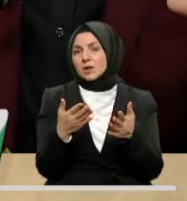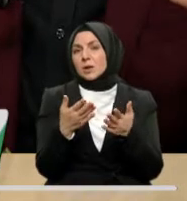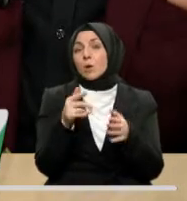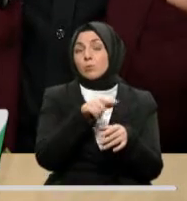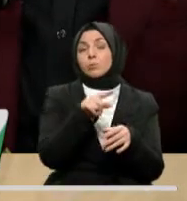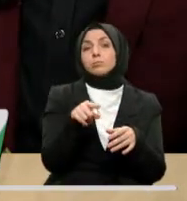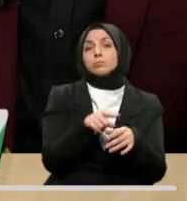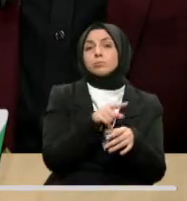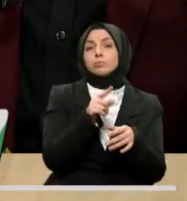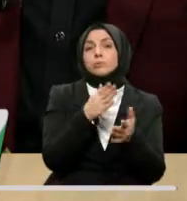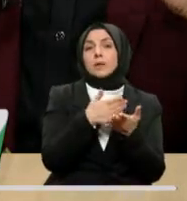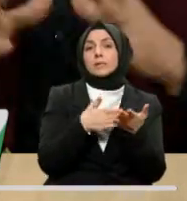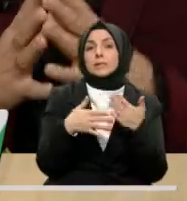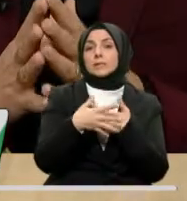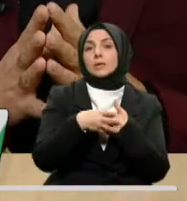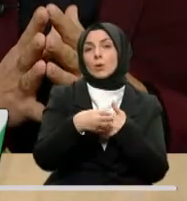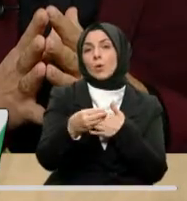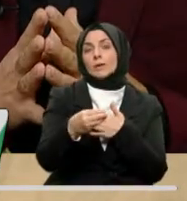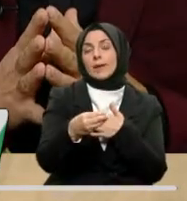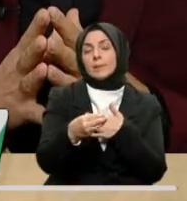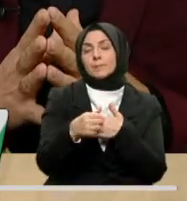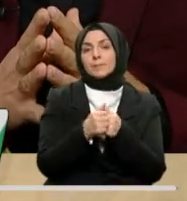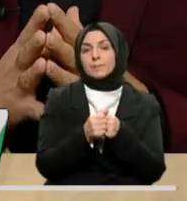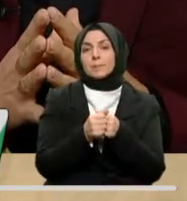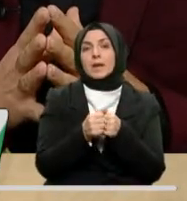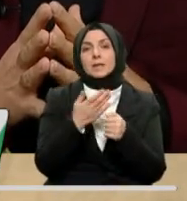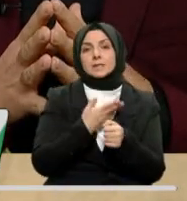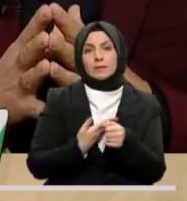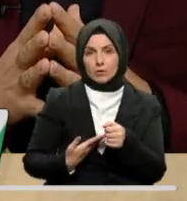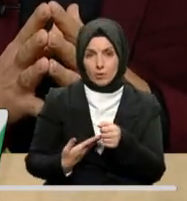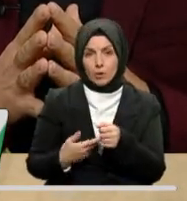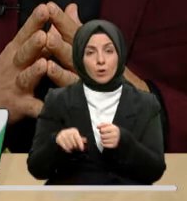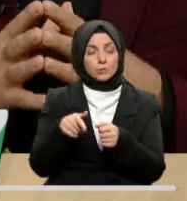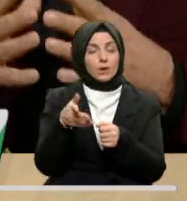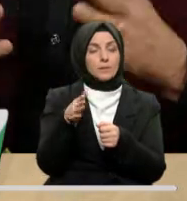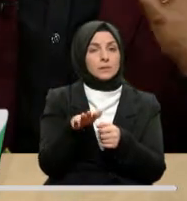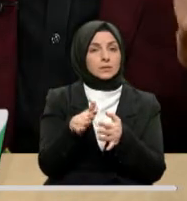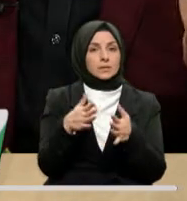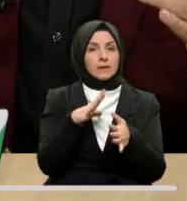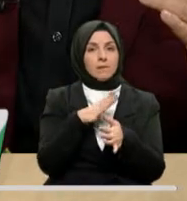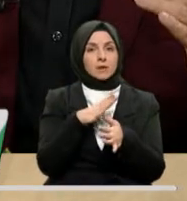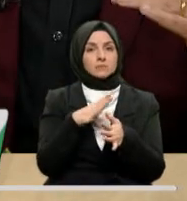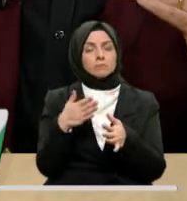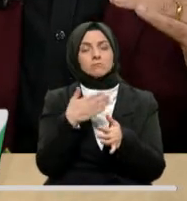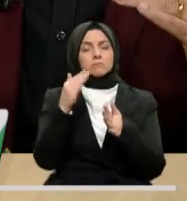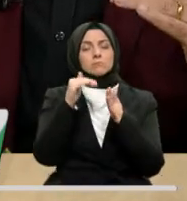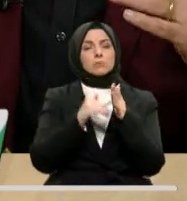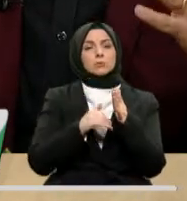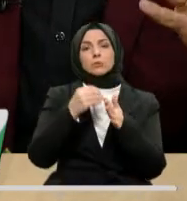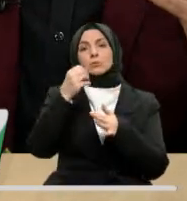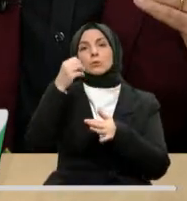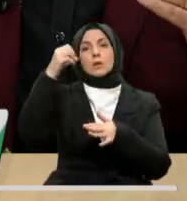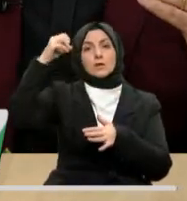ışık mı de bunlar yarım yarı Gölge yarı gölge de seviyorlar Bunun dışında neler var mı daha düşük Işık MS